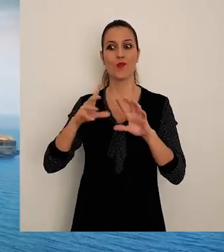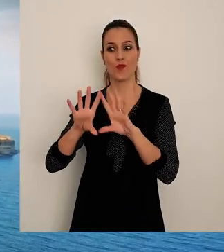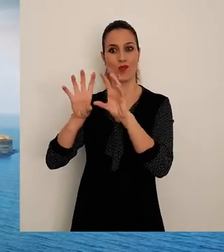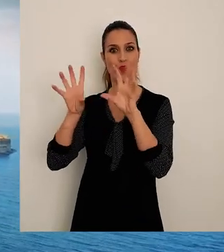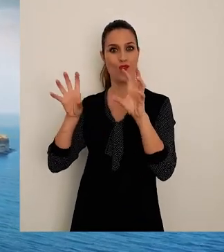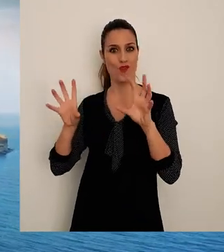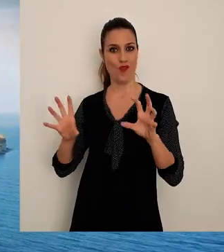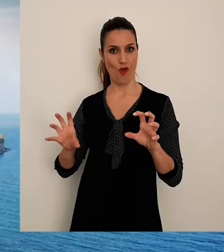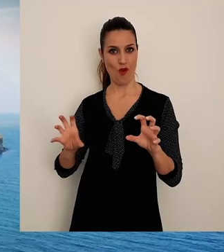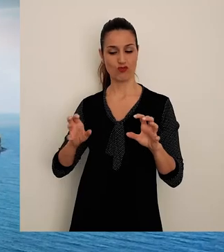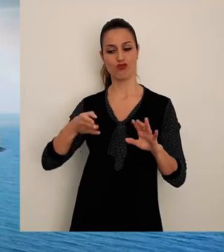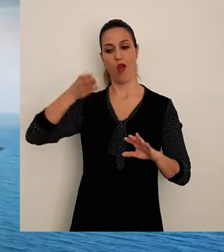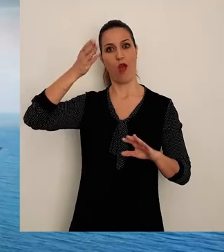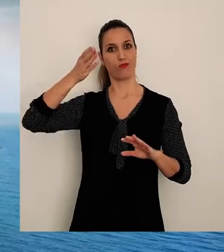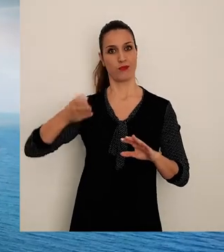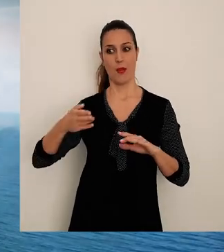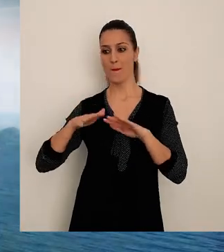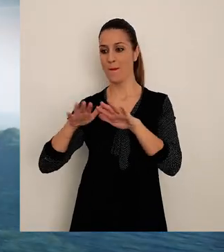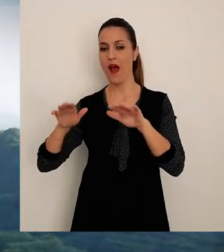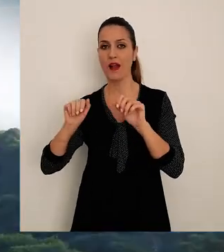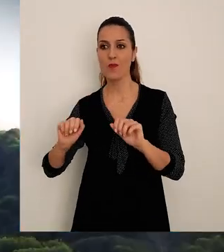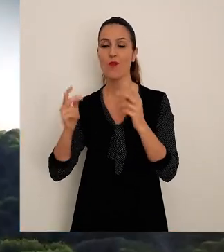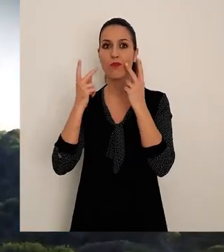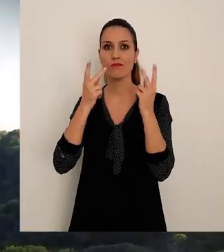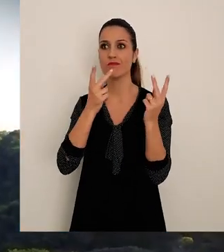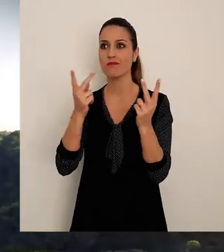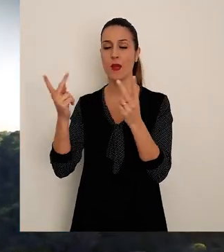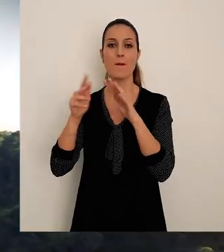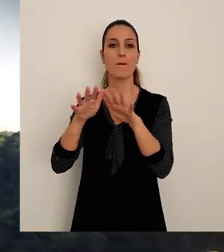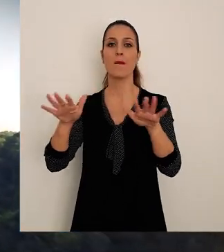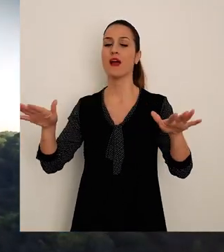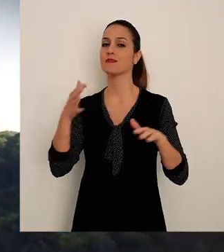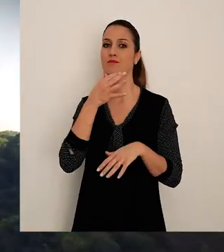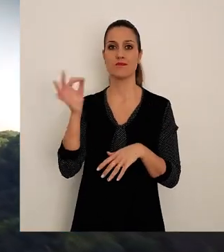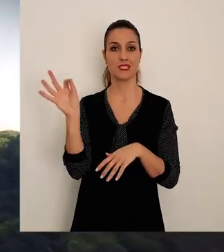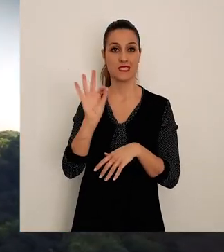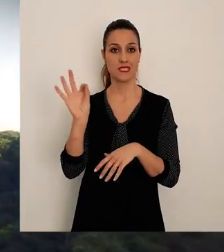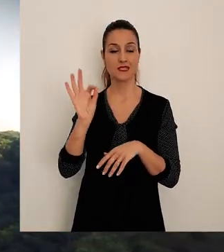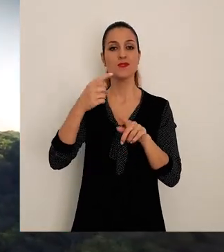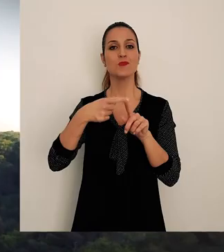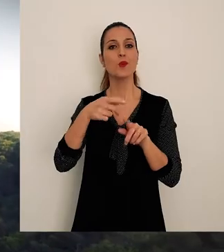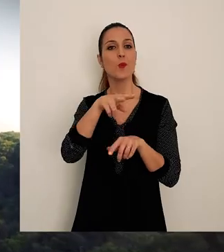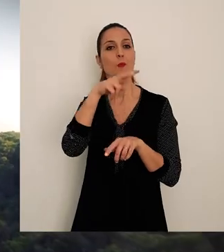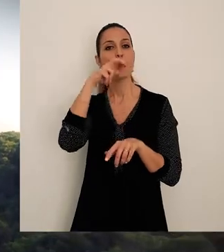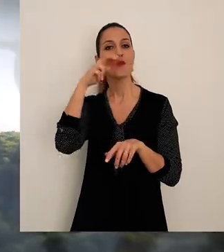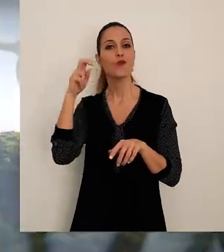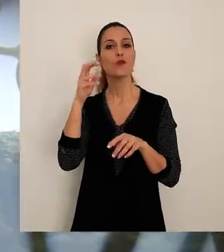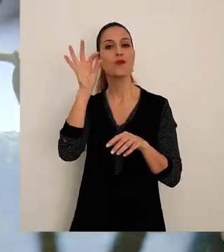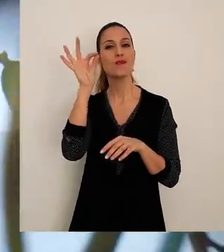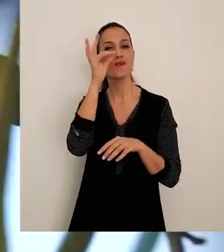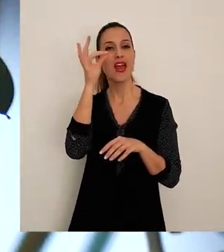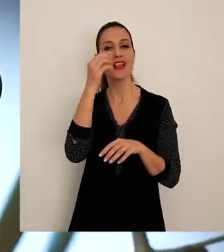scogliere dalle alte falesie a picco sul mare permettono di ammirare scorci di paesaggi mozzafiato e di godere dei profumi della